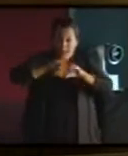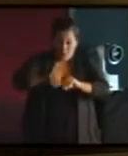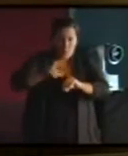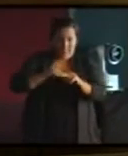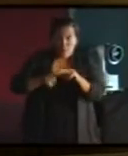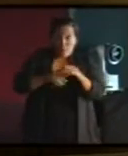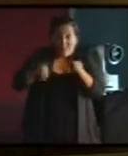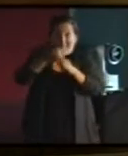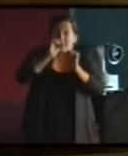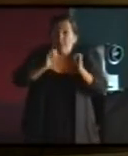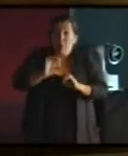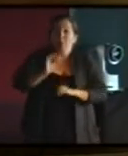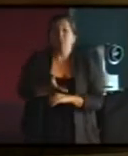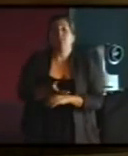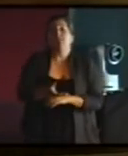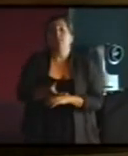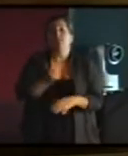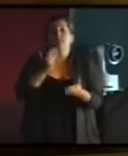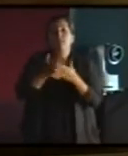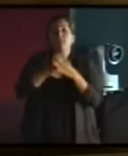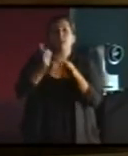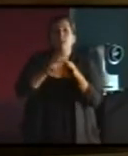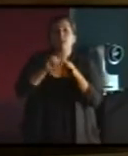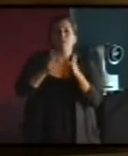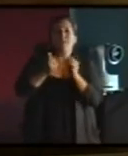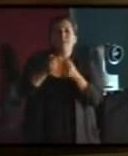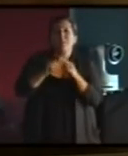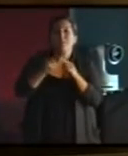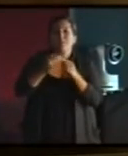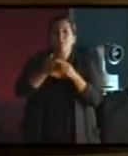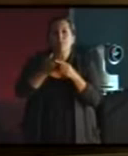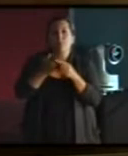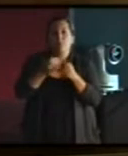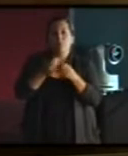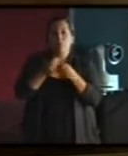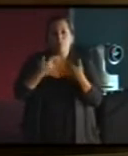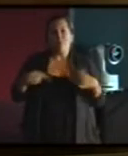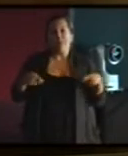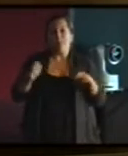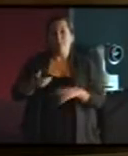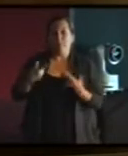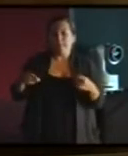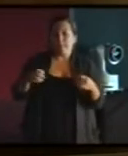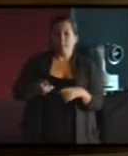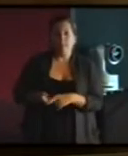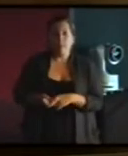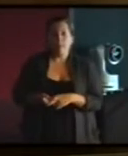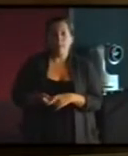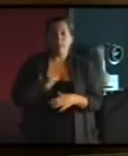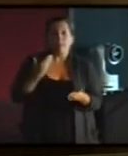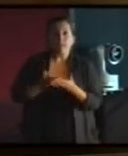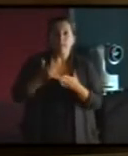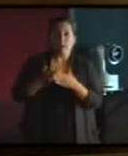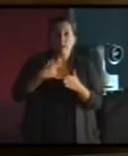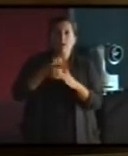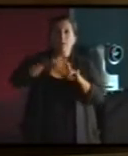on peut faire quelque chose qui peut être, c'est l'espace de débordement. On va voir. Là, c'est le terrain, il